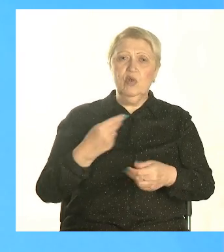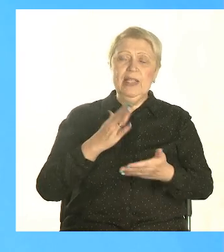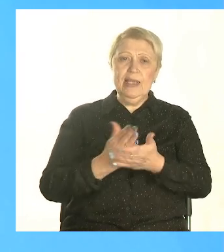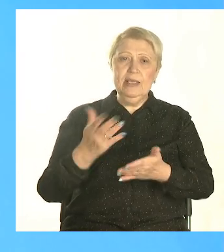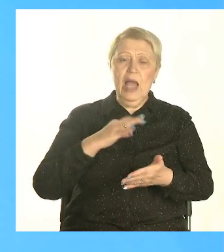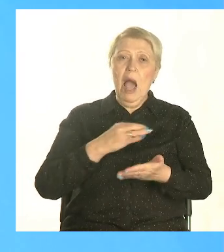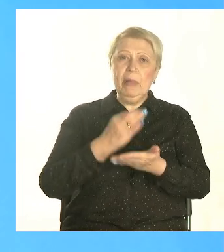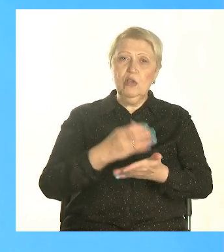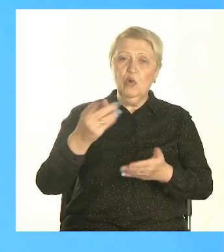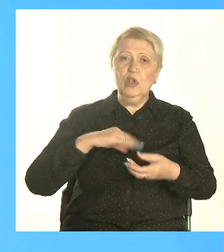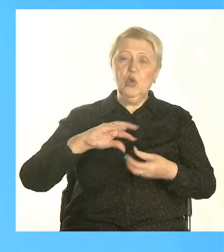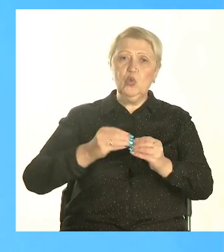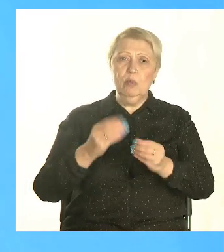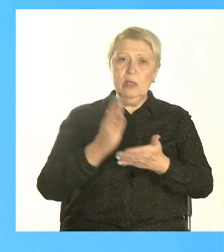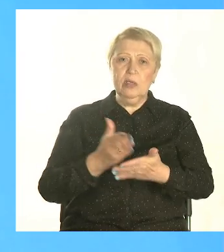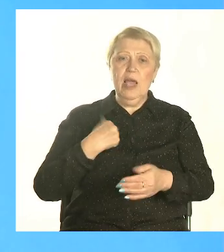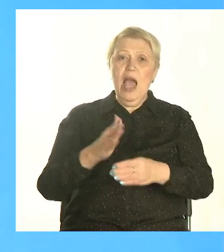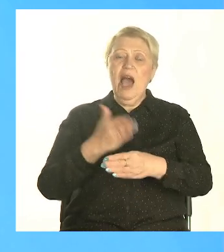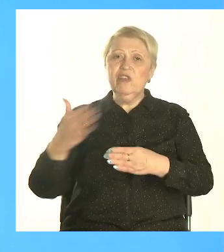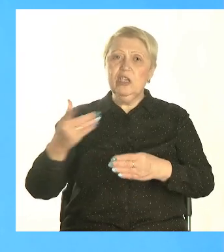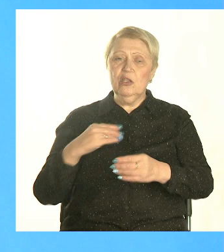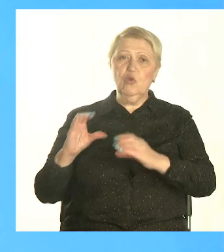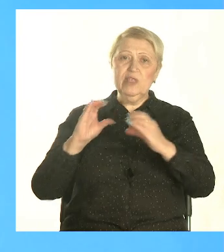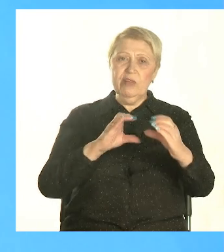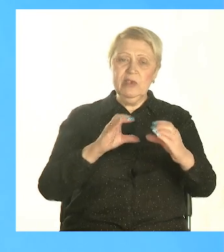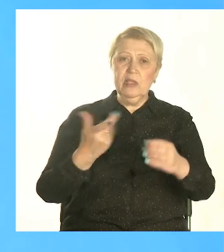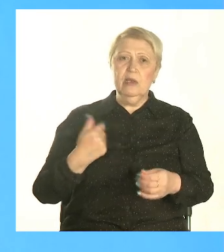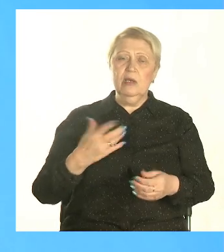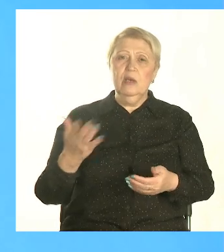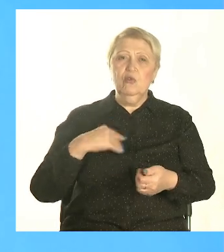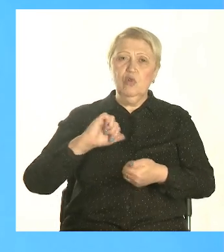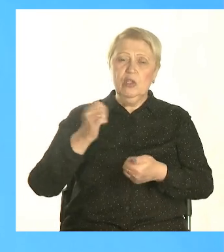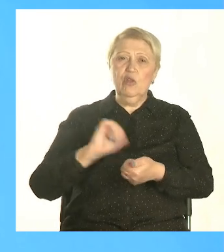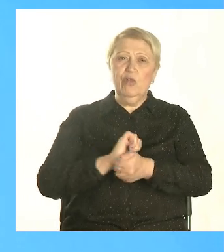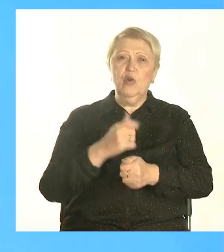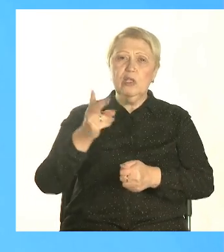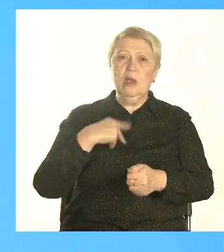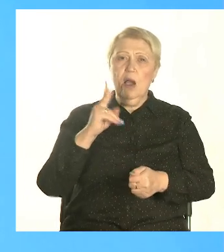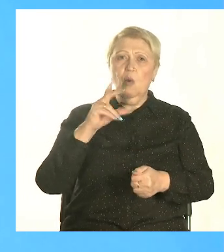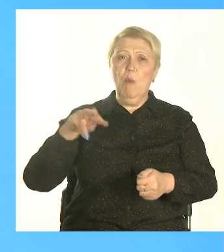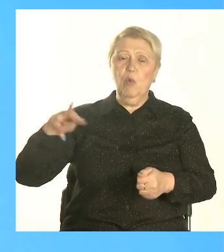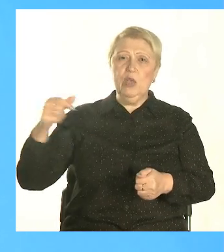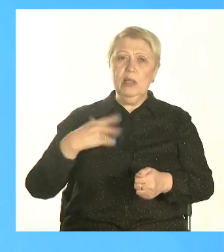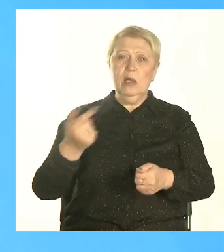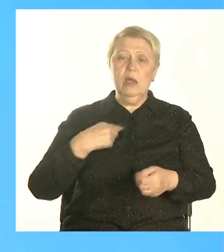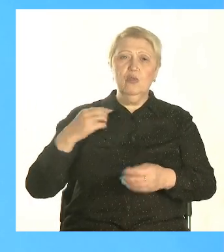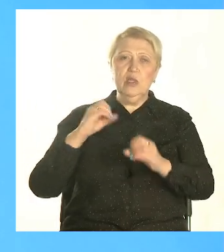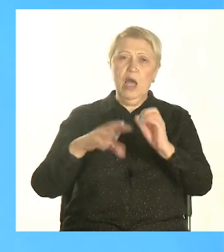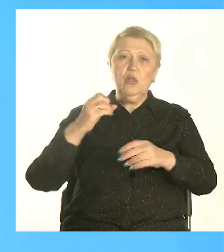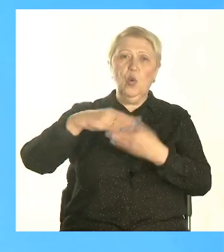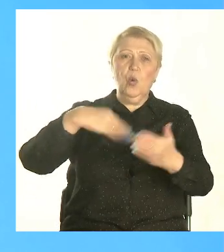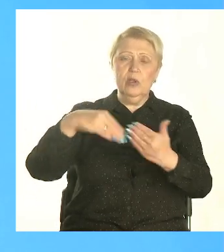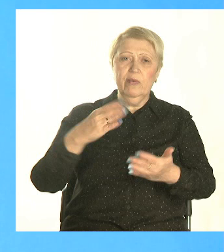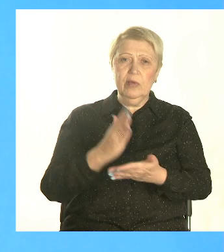содержание, ремонт жилого помещения. А в части вывоза, именно транспортирования твердых коммунальных отходов, они вывели, из, скажем так,